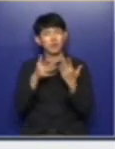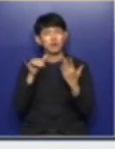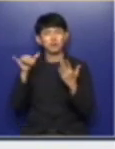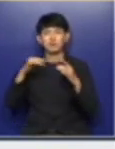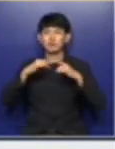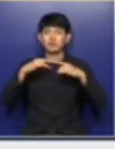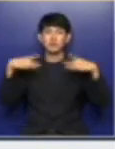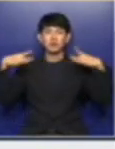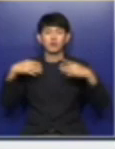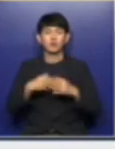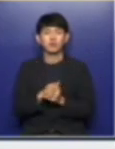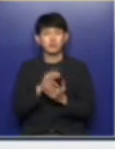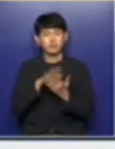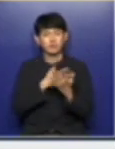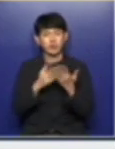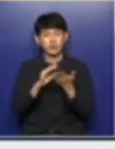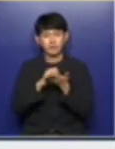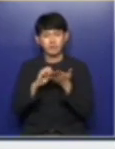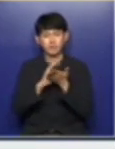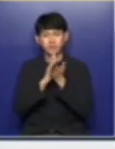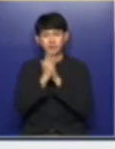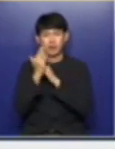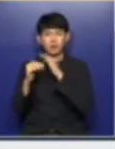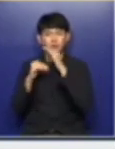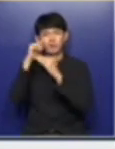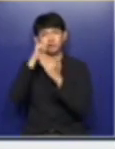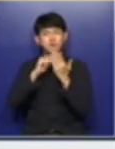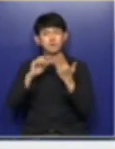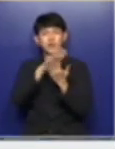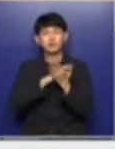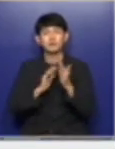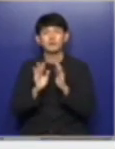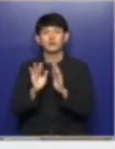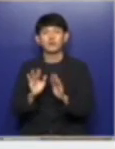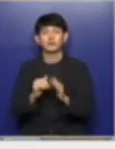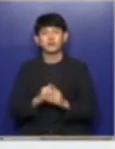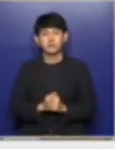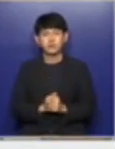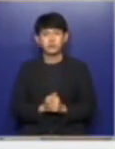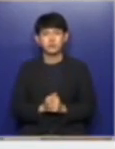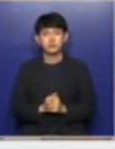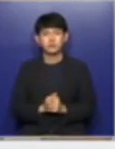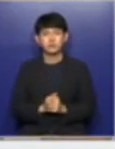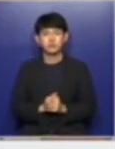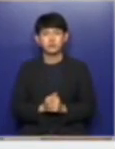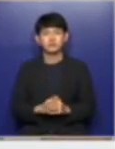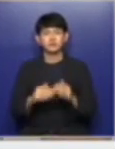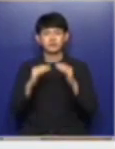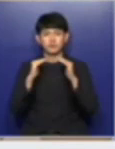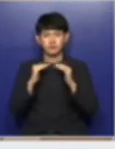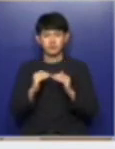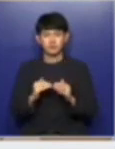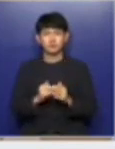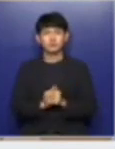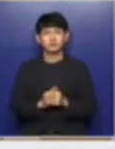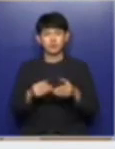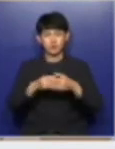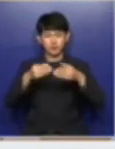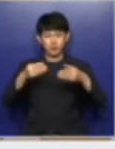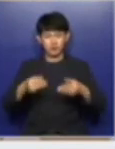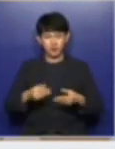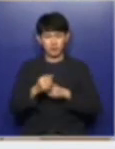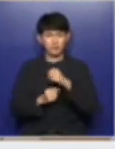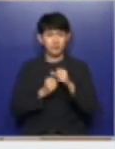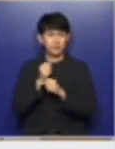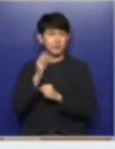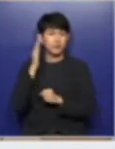ศแผนการปฏิรูปประเทศของท่านนะครับนี่ผมฝากด้วยเรื่องต่อไปครับในตัวรายงานเนี่ยปีต่อ